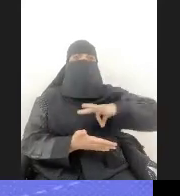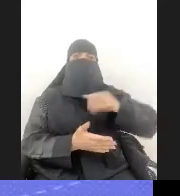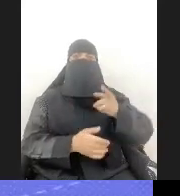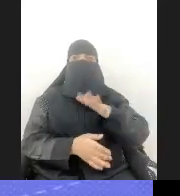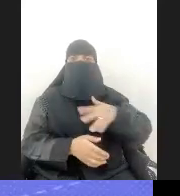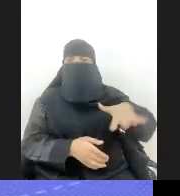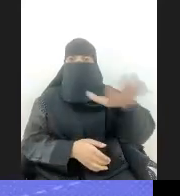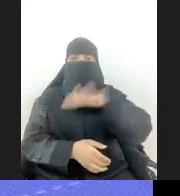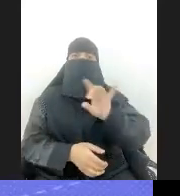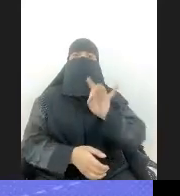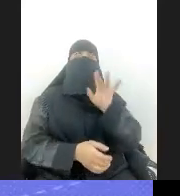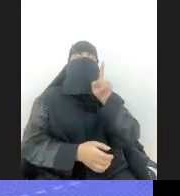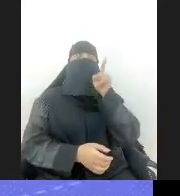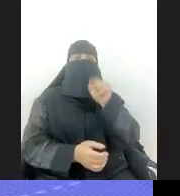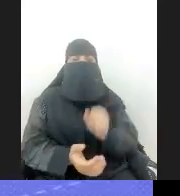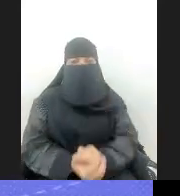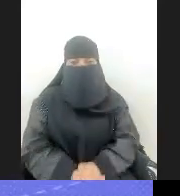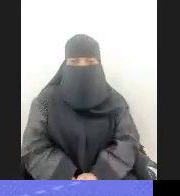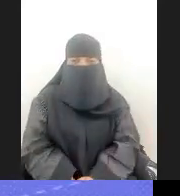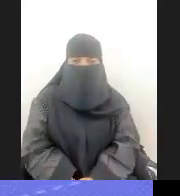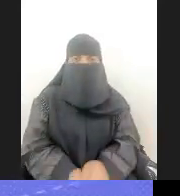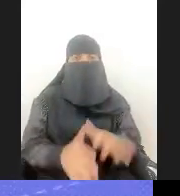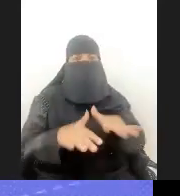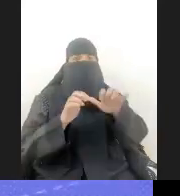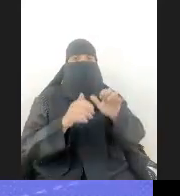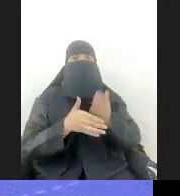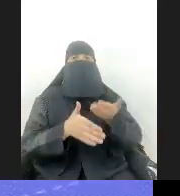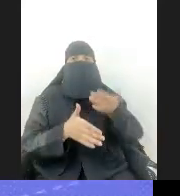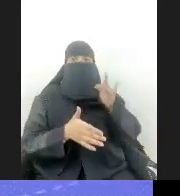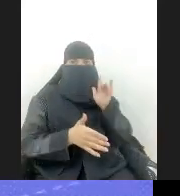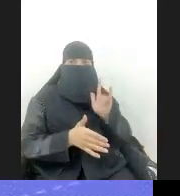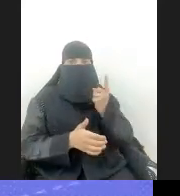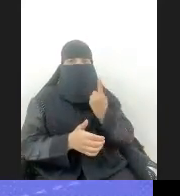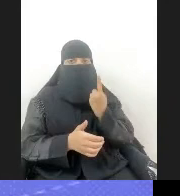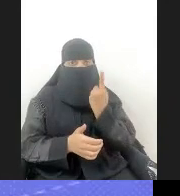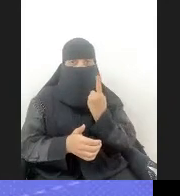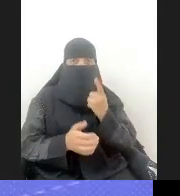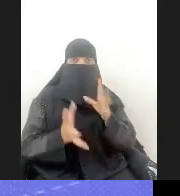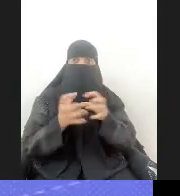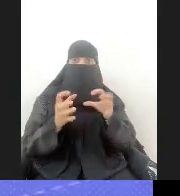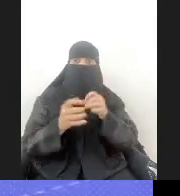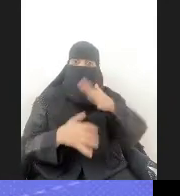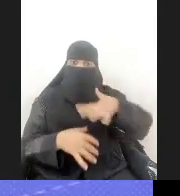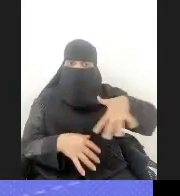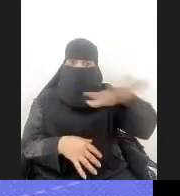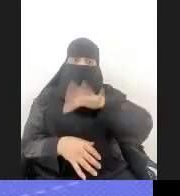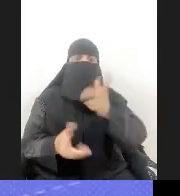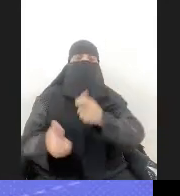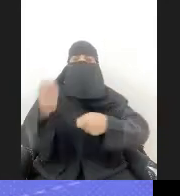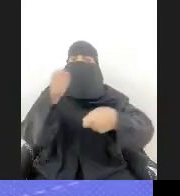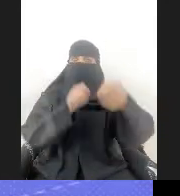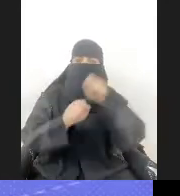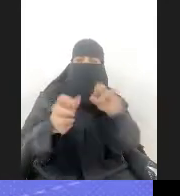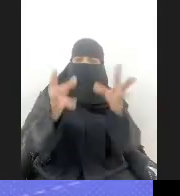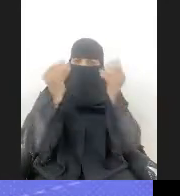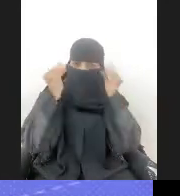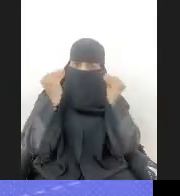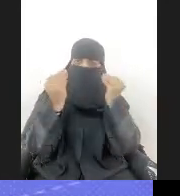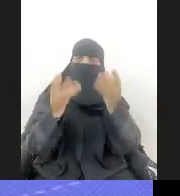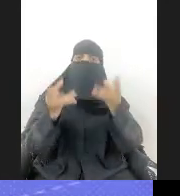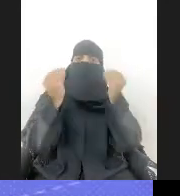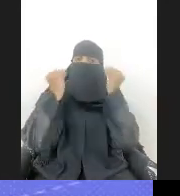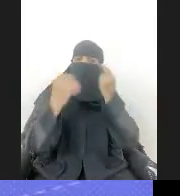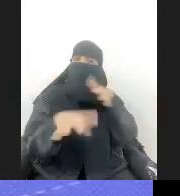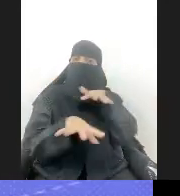الله عز وجل. انتهينا في الجلسة الأولى إلى المفاهيم العامة حول التصميم التعليمي والتعلم المدمج